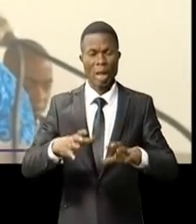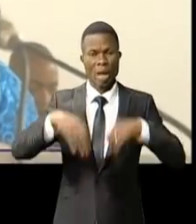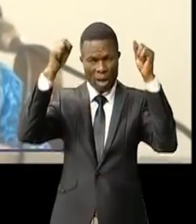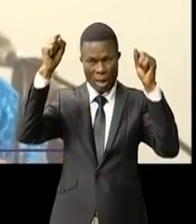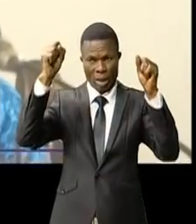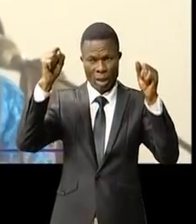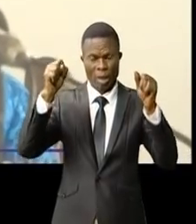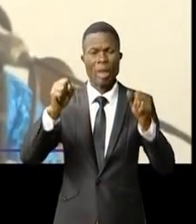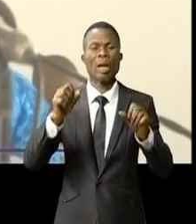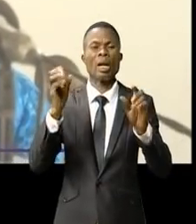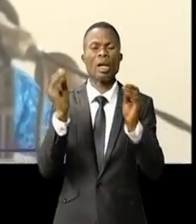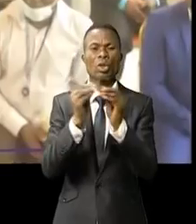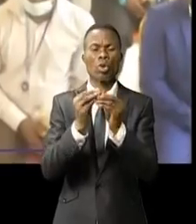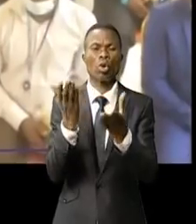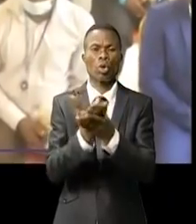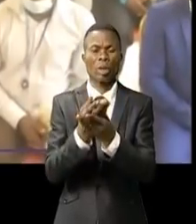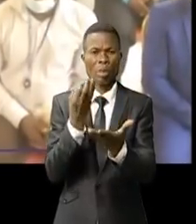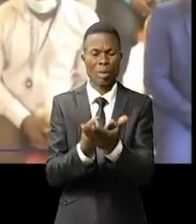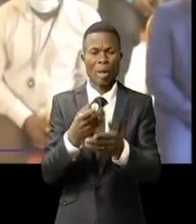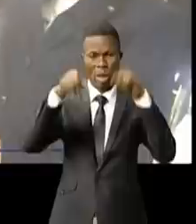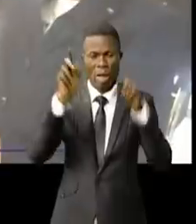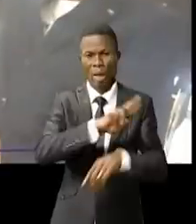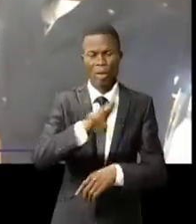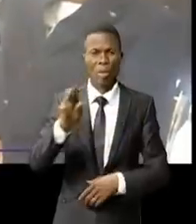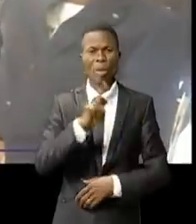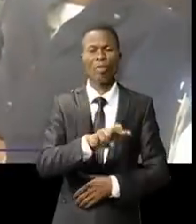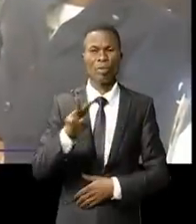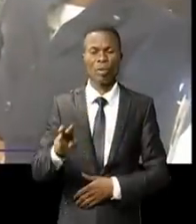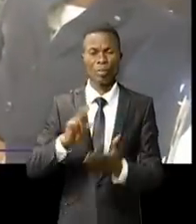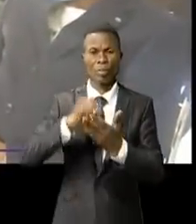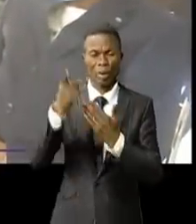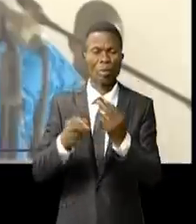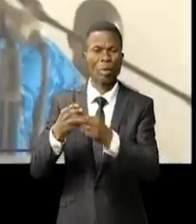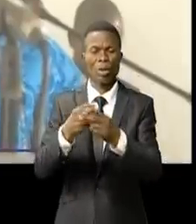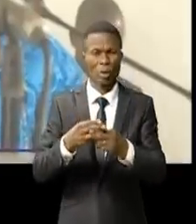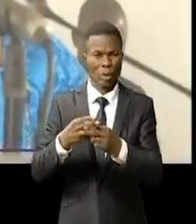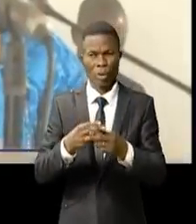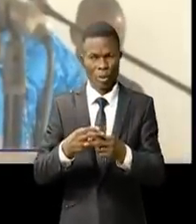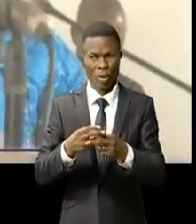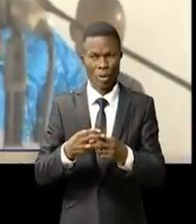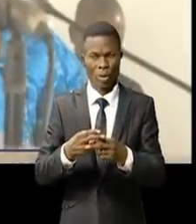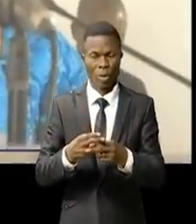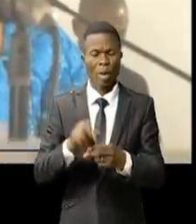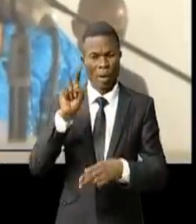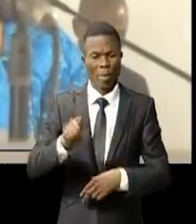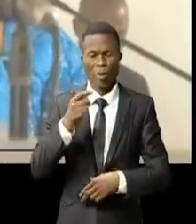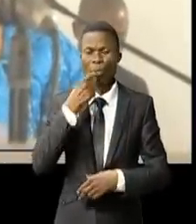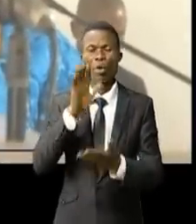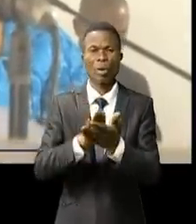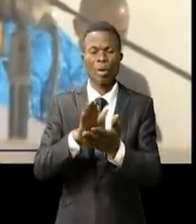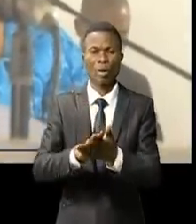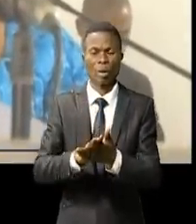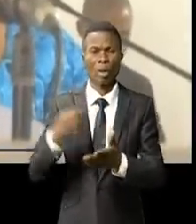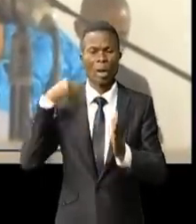l'édit budgétaire pour l'exercice 2022. Sur le plan sécuritaire, je voudrais féliciter le